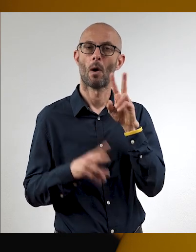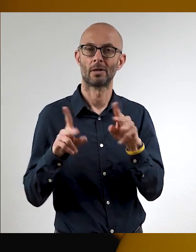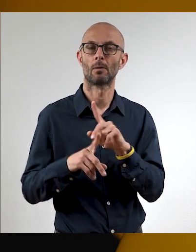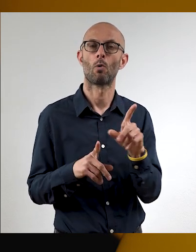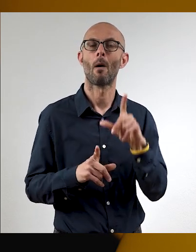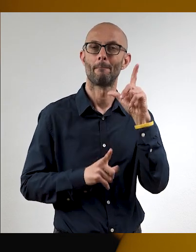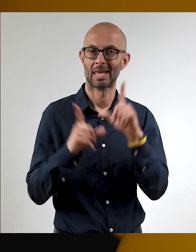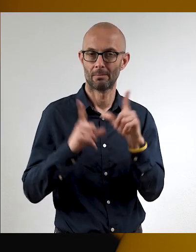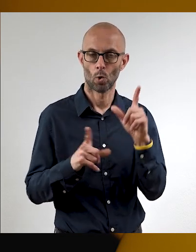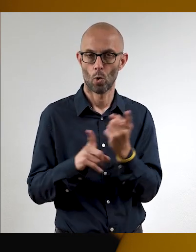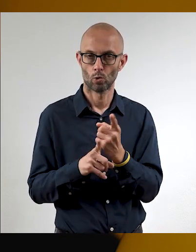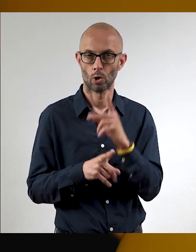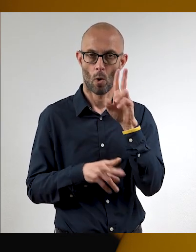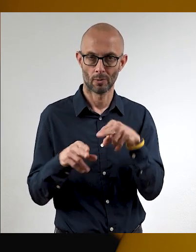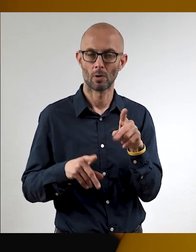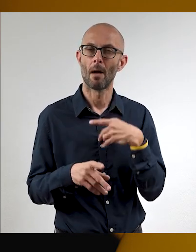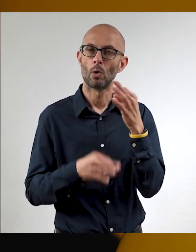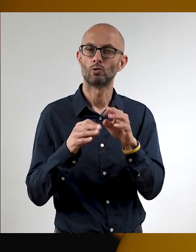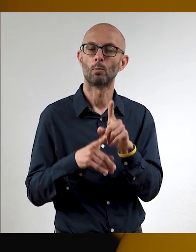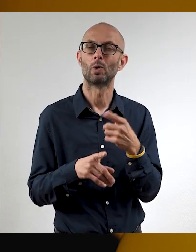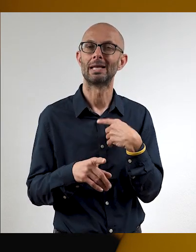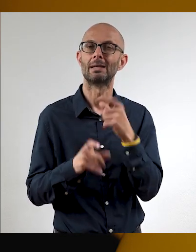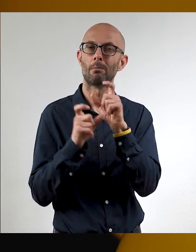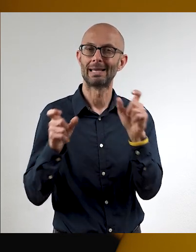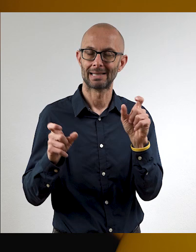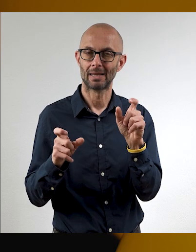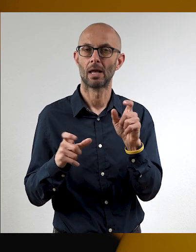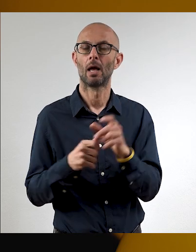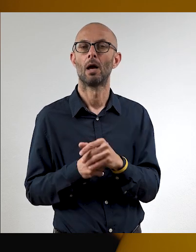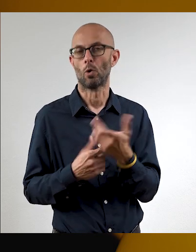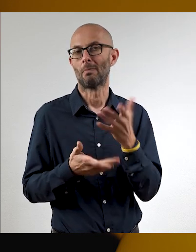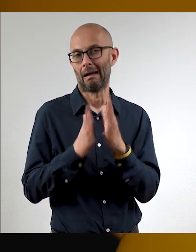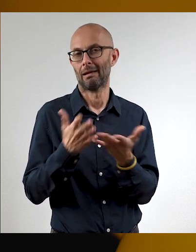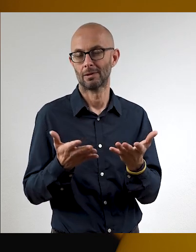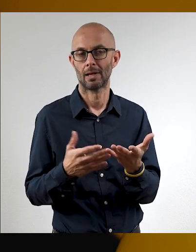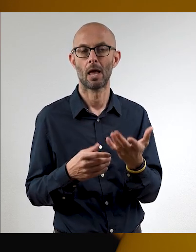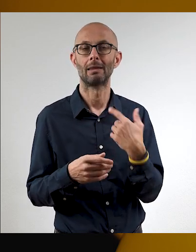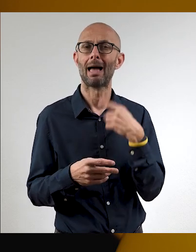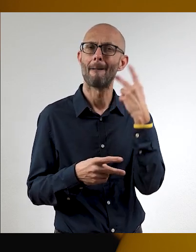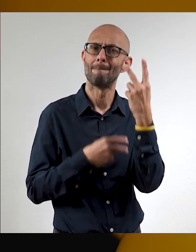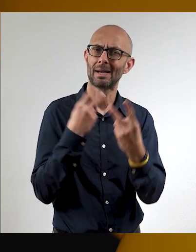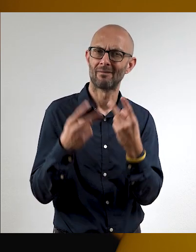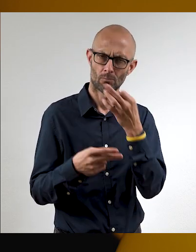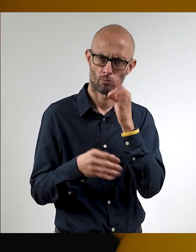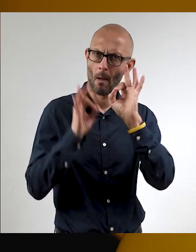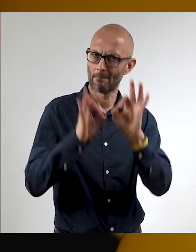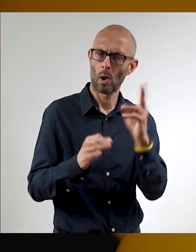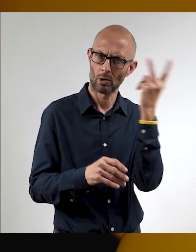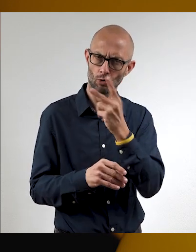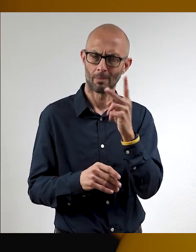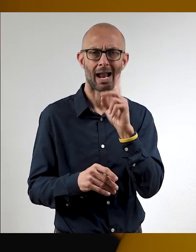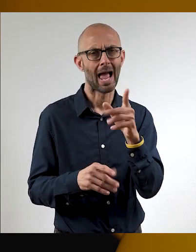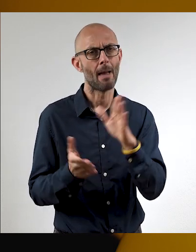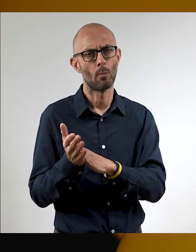opazujemo neverbalno komunikacijo, poslušamo tudi z besedami, kar pomeni, da preverimo, če smo prav razumeli, kaj